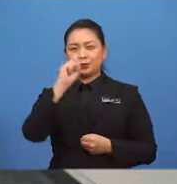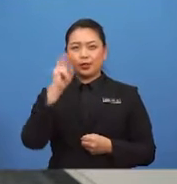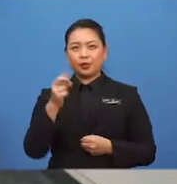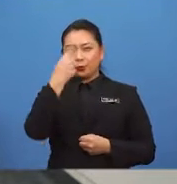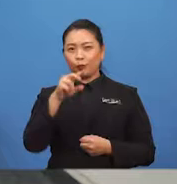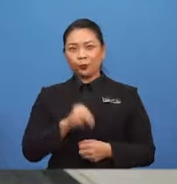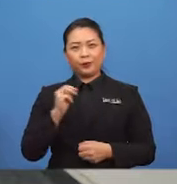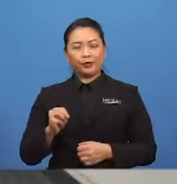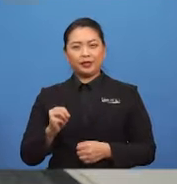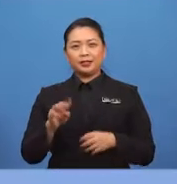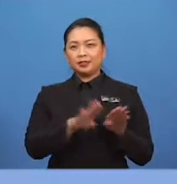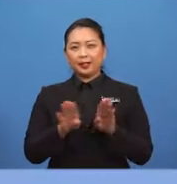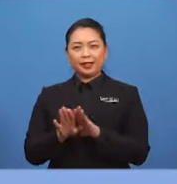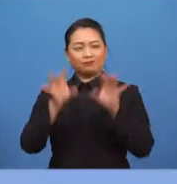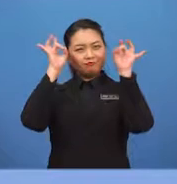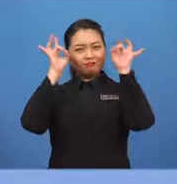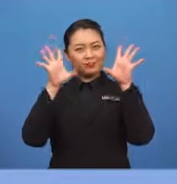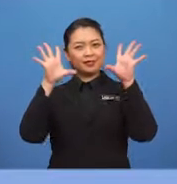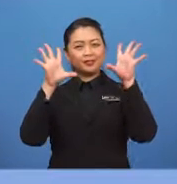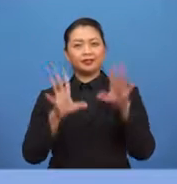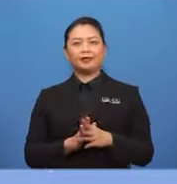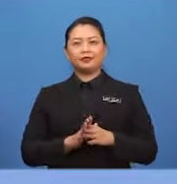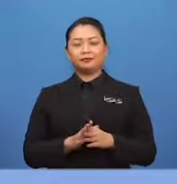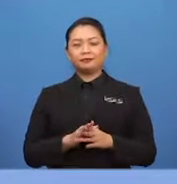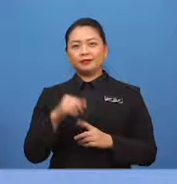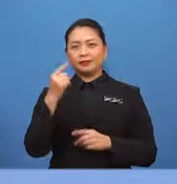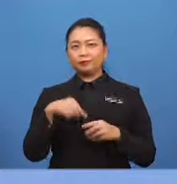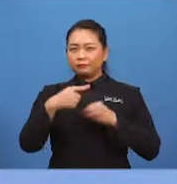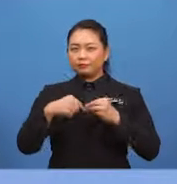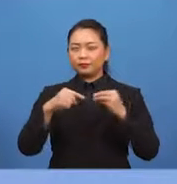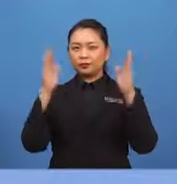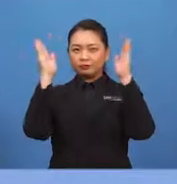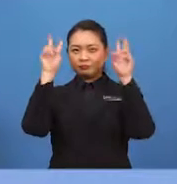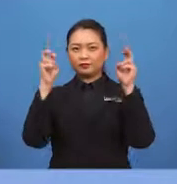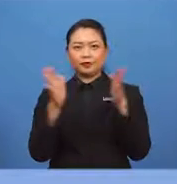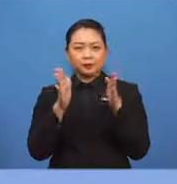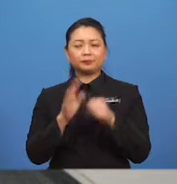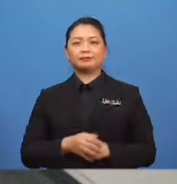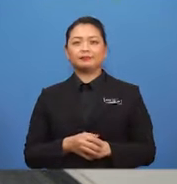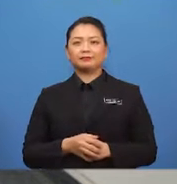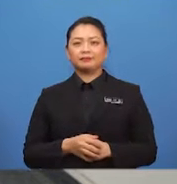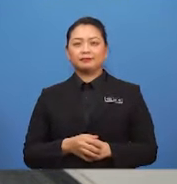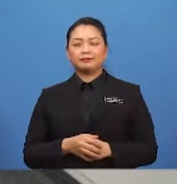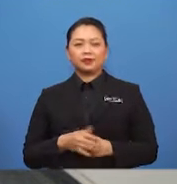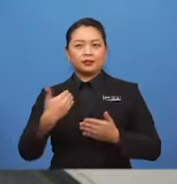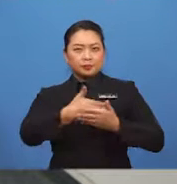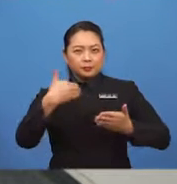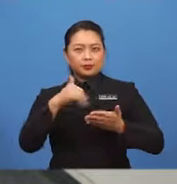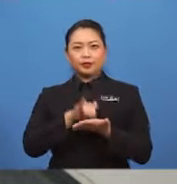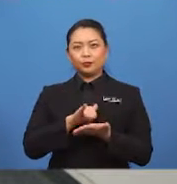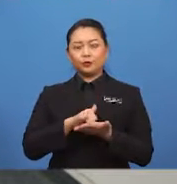untuk murid-murid sebagai uji minda tentang subtopik kaca dan seramik. Sebelum